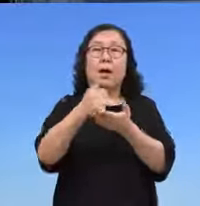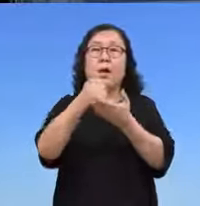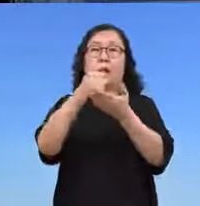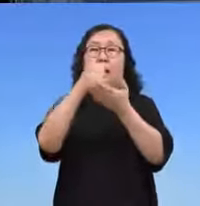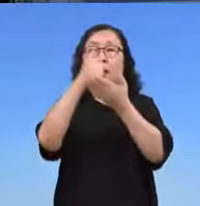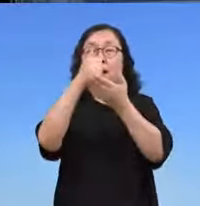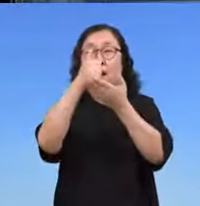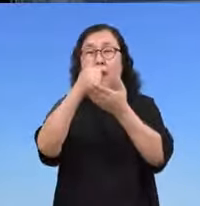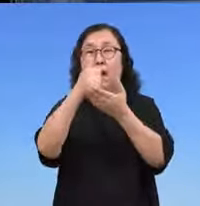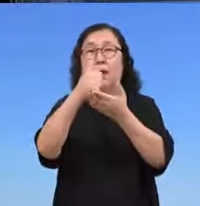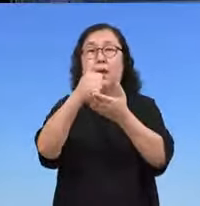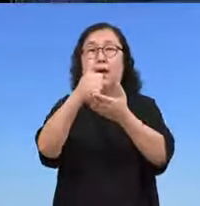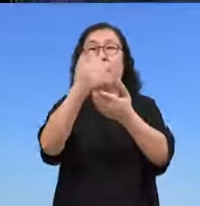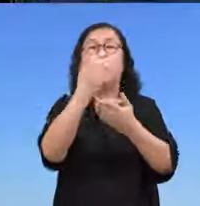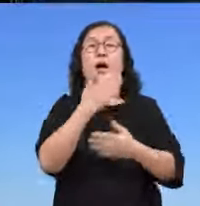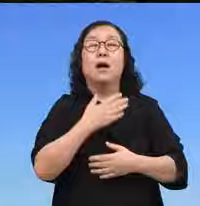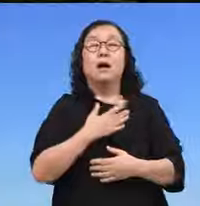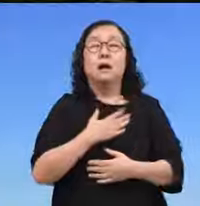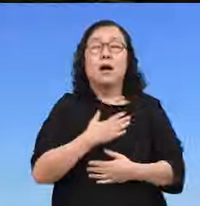나의 구세주.